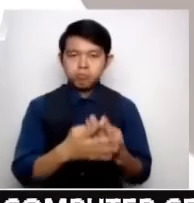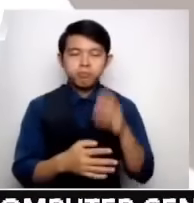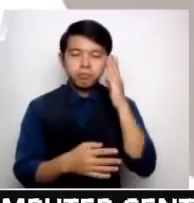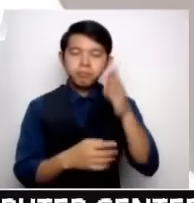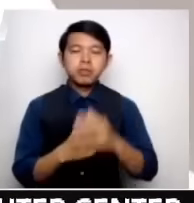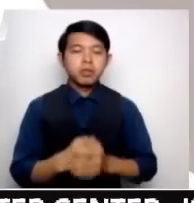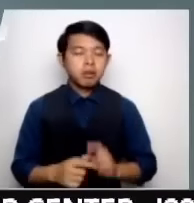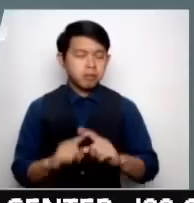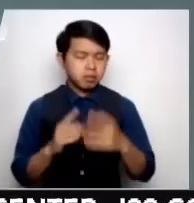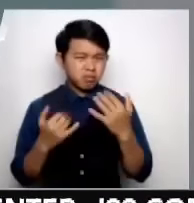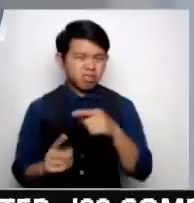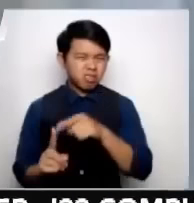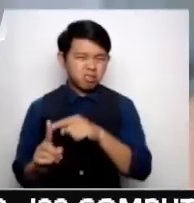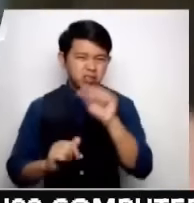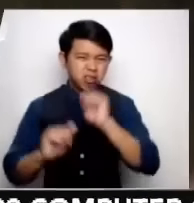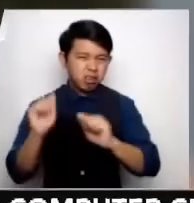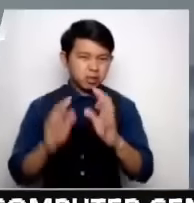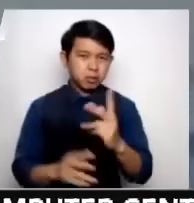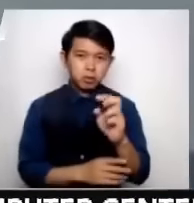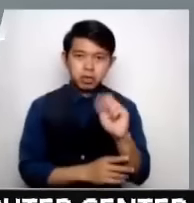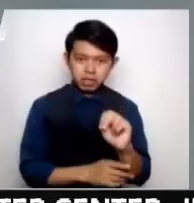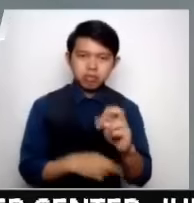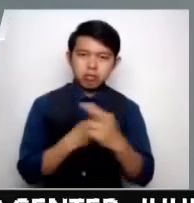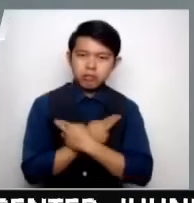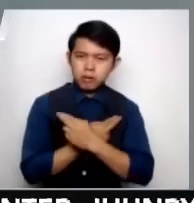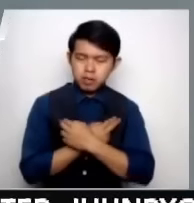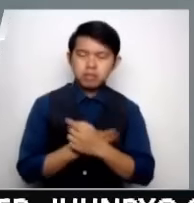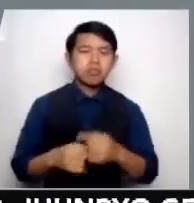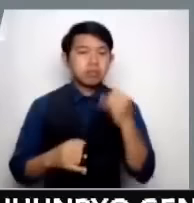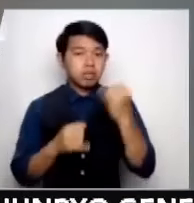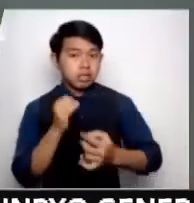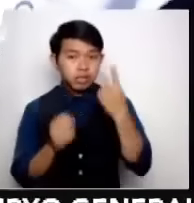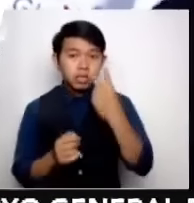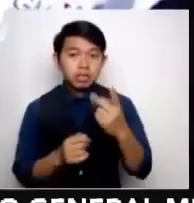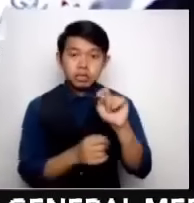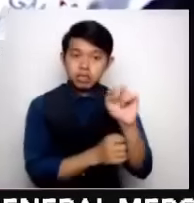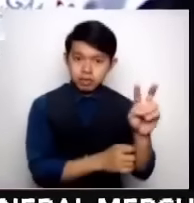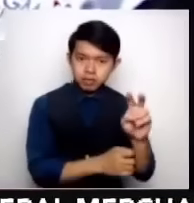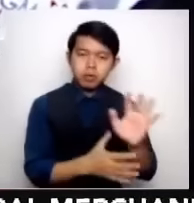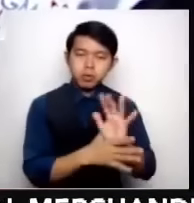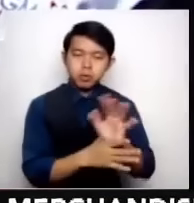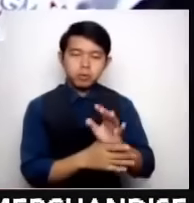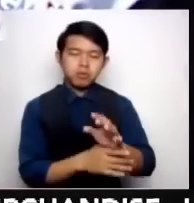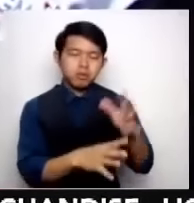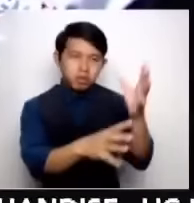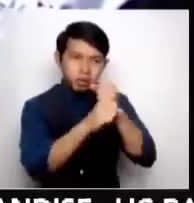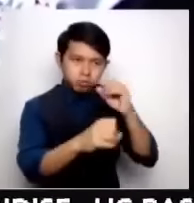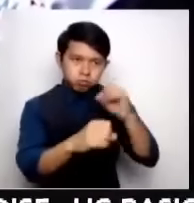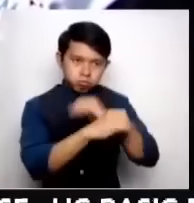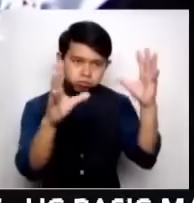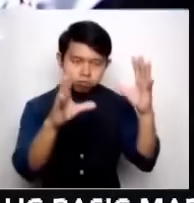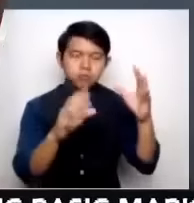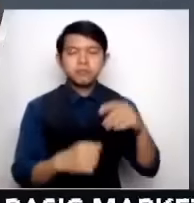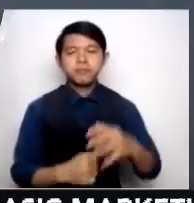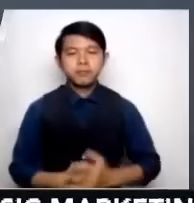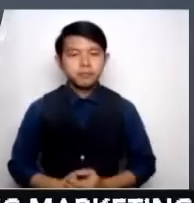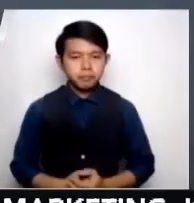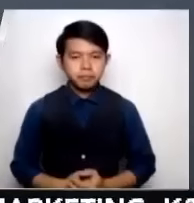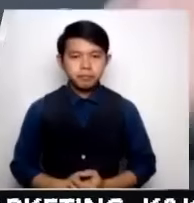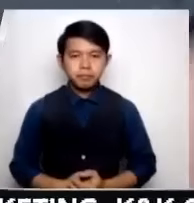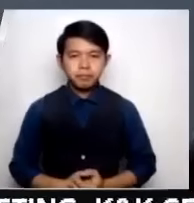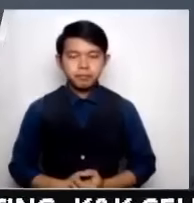showbiz commitment. Huli siyang napanood sa abot kamay na pangarap bilang si Doc Lindon. Marisol Abdurrahman, nagbabalita para